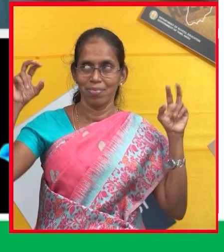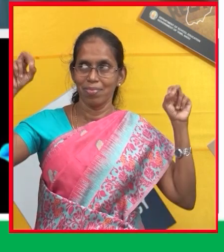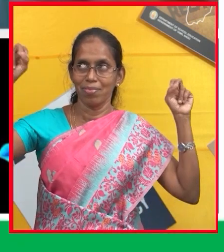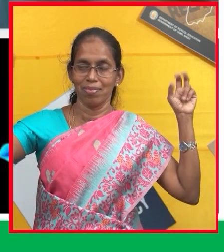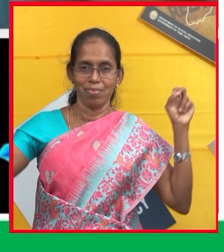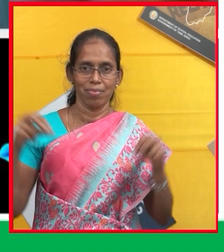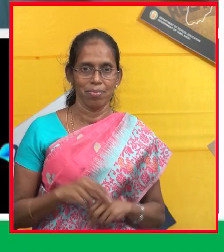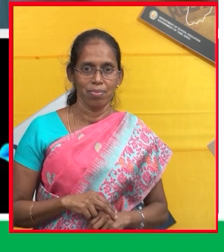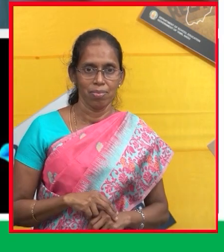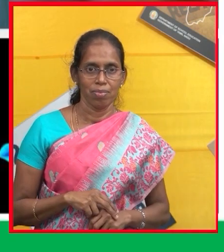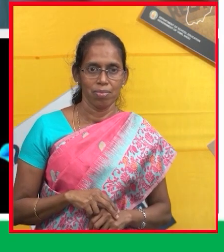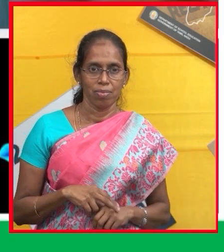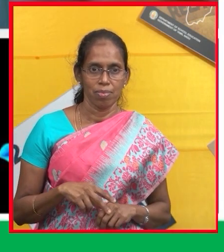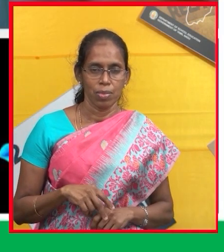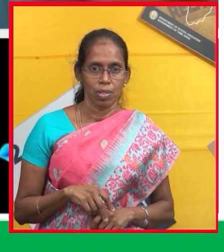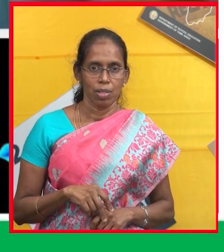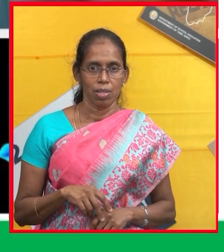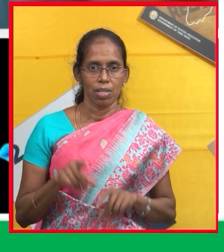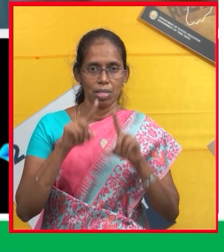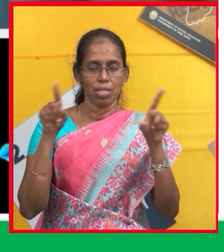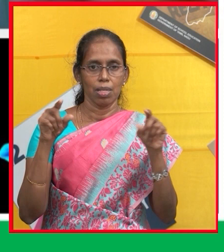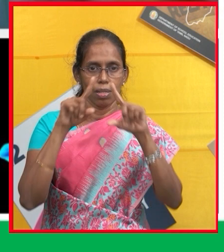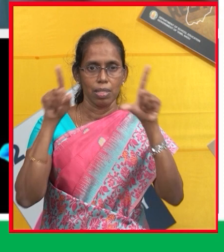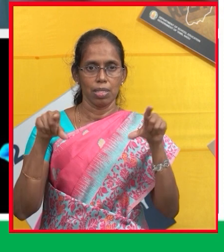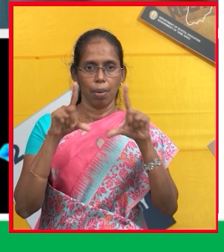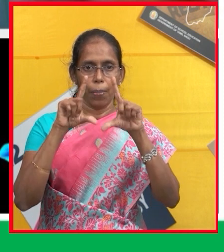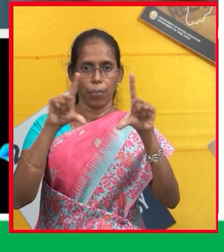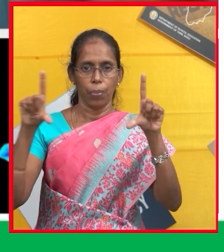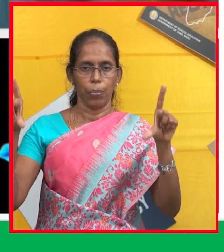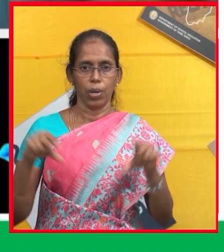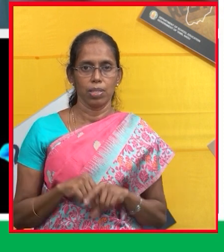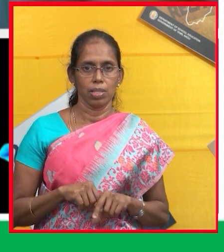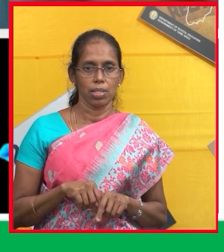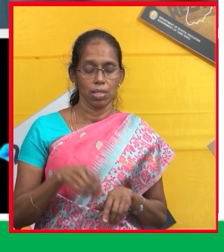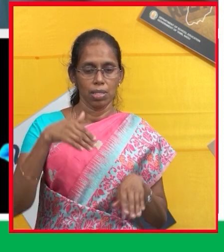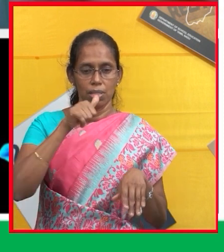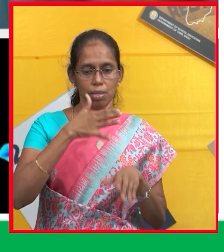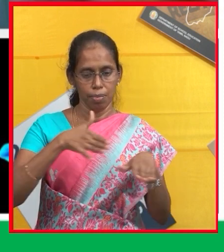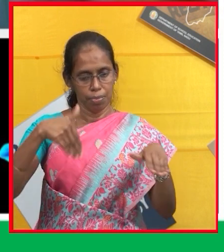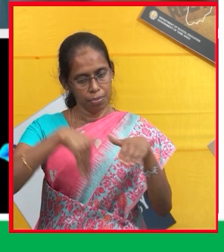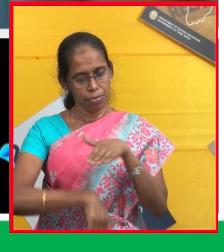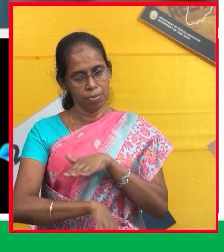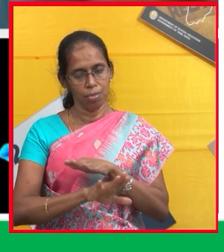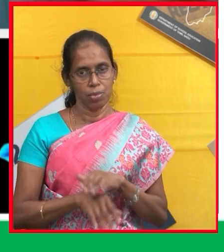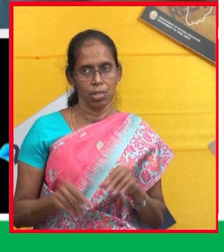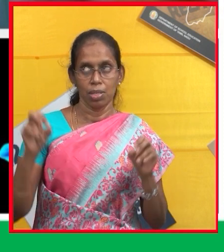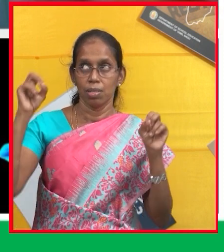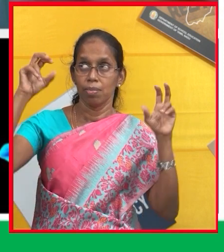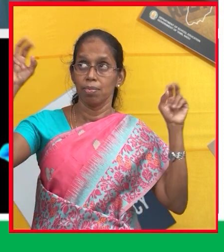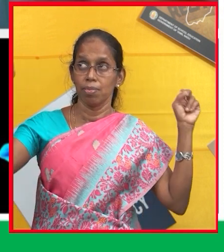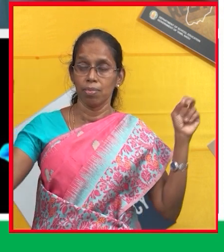அது. இப்போ இங்கே உங்களுக்கு பிக்சர்ஸ் டிஸ்பிளே ஆகுது. இப்போ இதில் கடல்வாழ் உயிரினங்களும் நமக்கு தெரிந்த அந்த மின்மினி